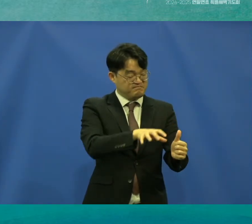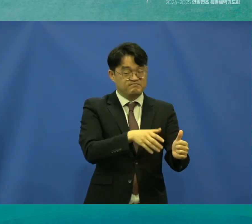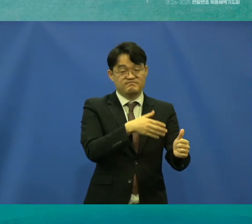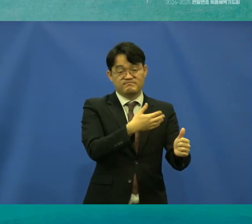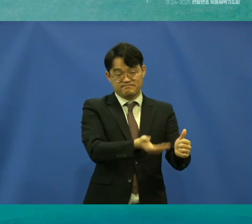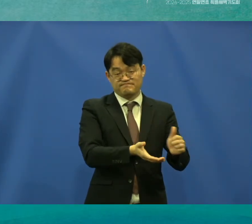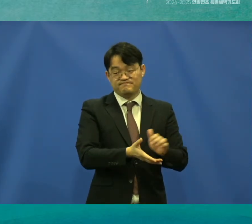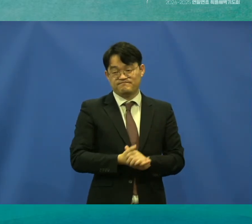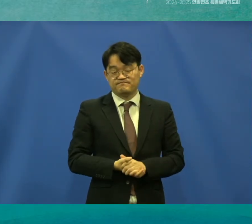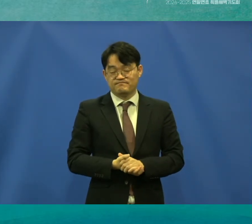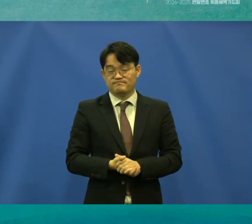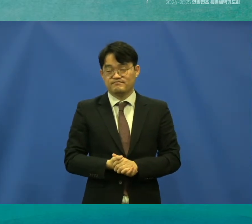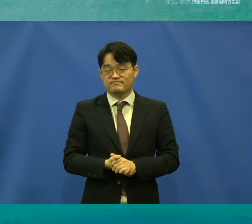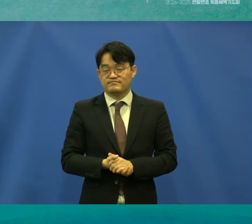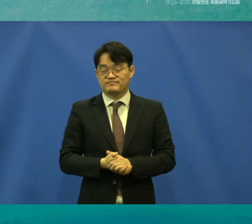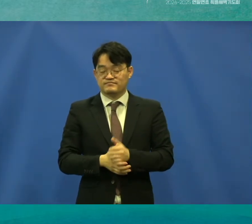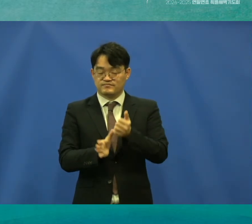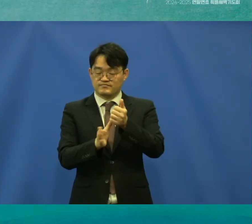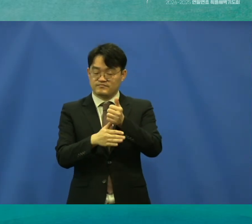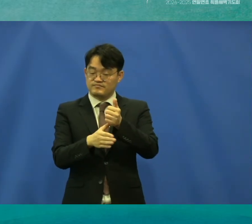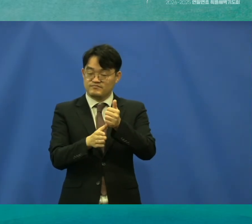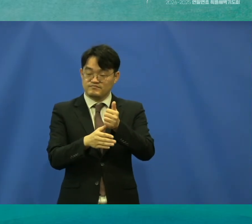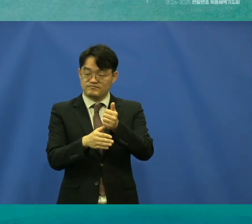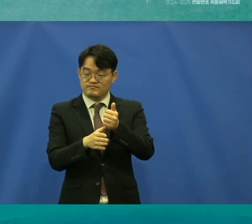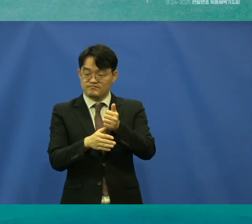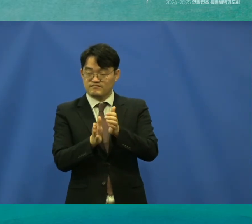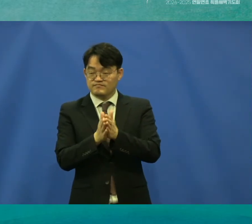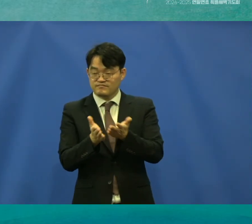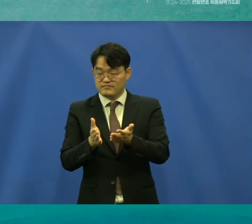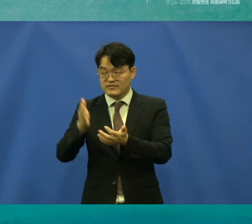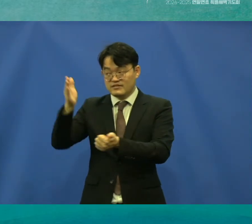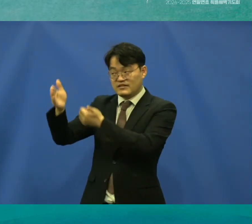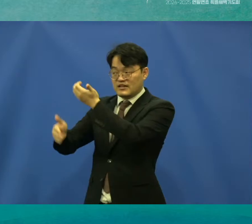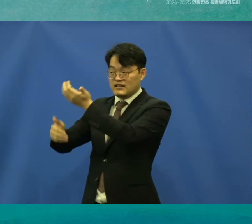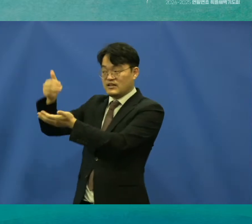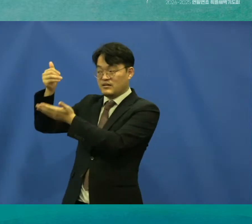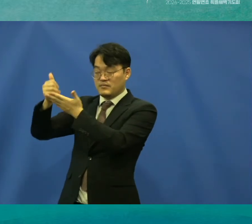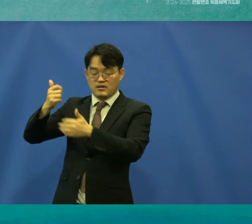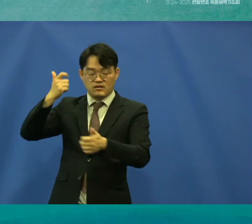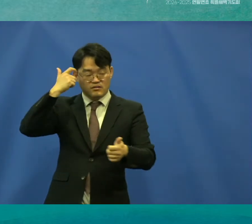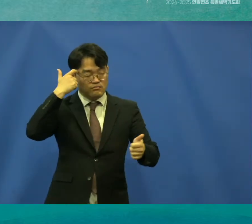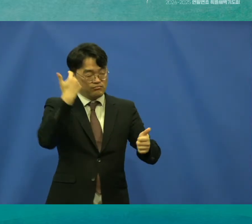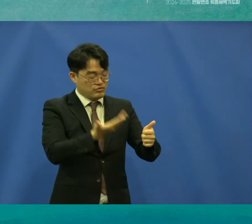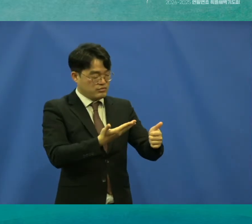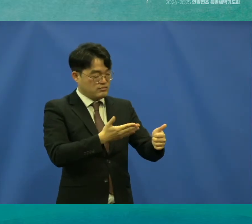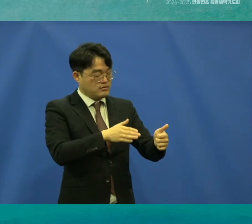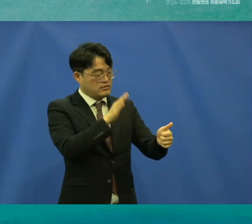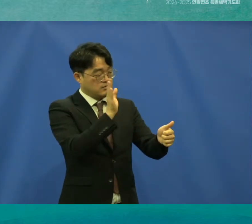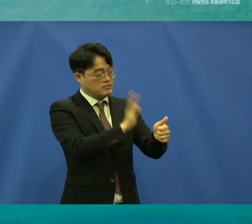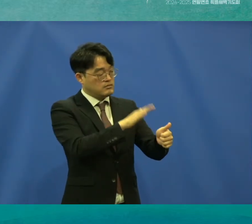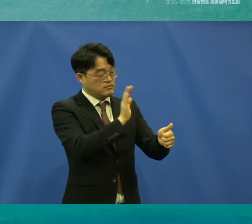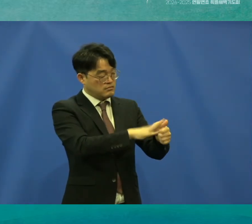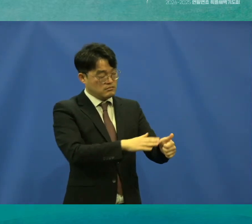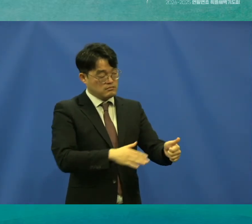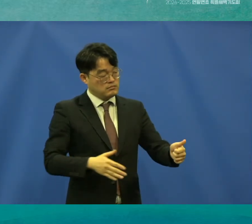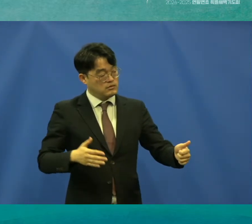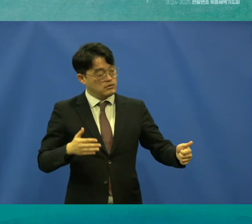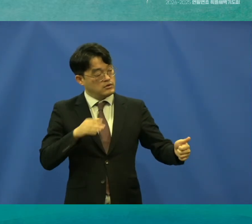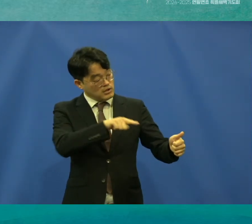자, 이 요나서는 하나님의 질문으로 끝납니다. 내가 니느웨를 아끼는 것이 어찌 합당하지 아니하냐.